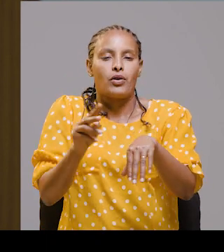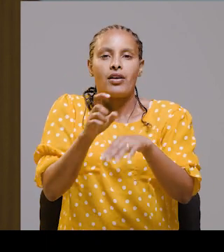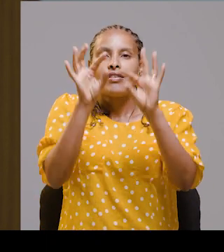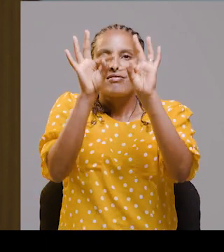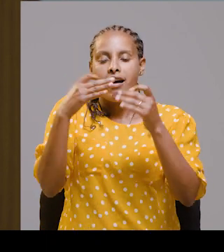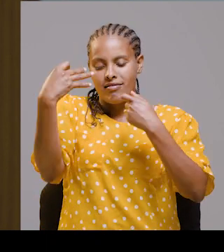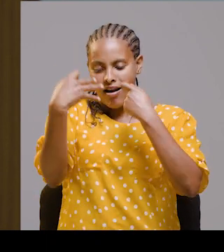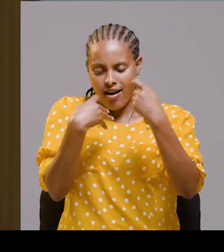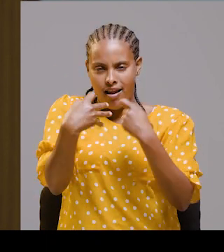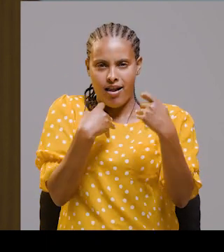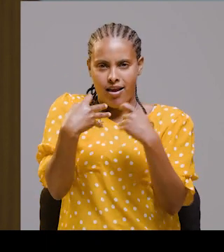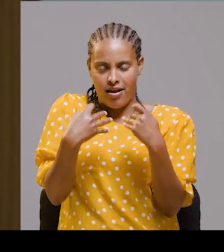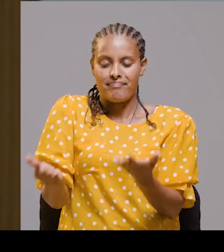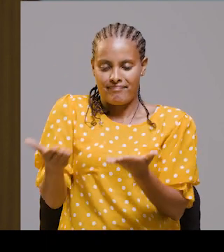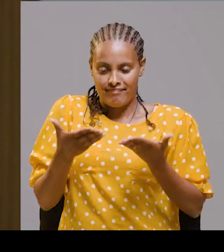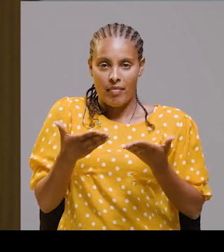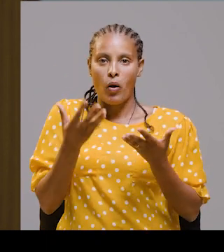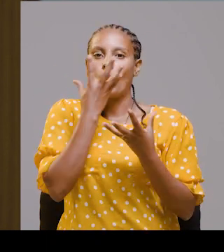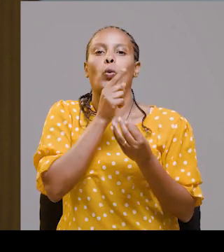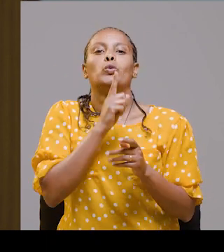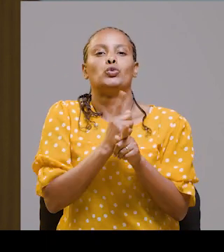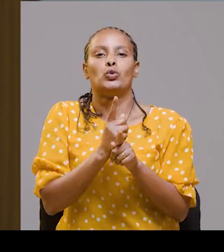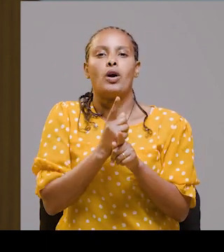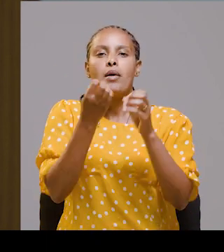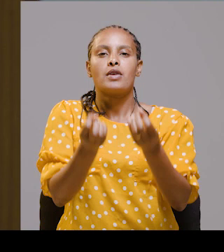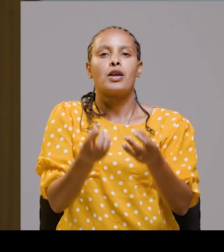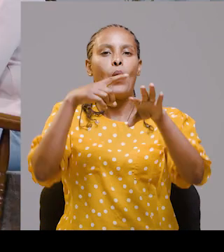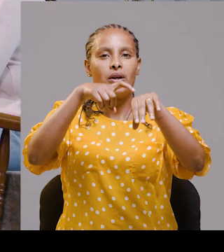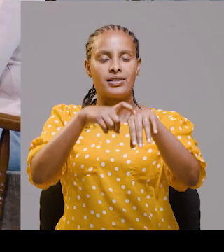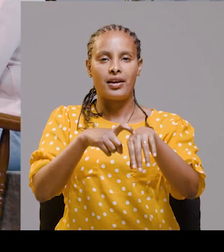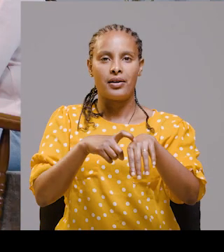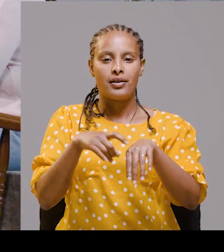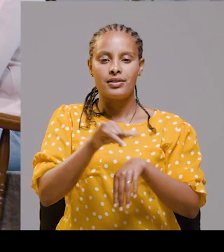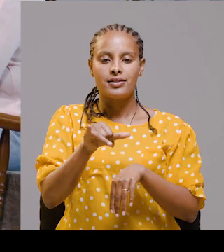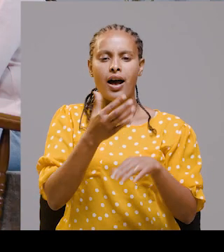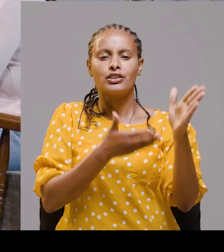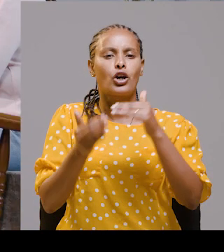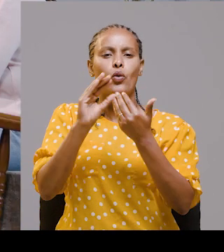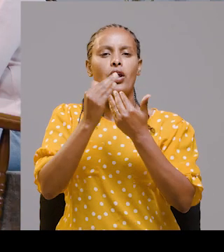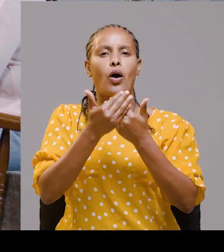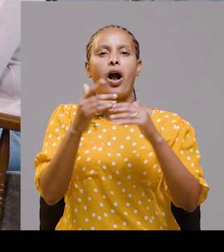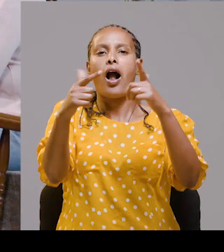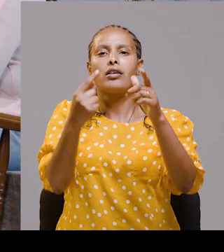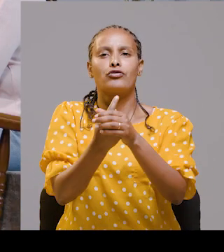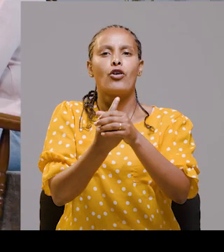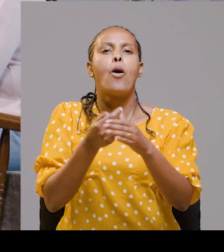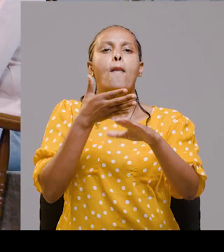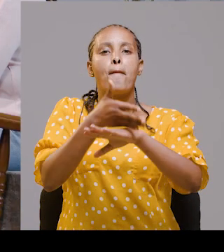ሊነግሩን የሚችሉበት ቦታ ላይ ማምጣት ነው። ከዛ አንጻር ነው አብዛኛውን ጊዜ እንደዚህ አስቸጋሪ ሁኔታዎች ከገጠሙን